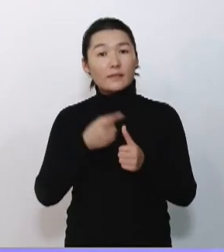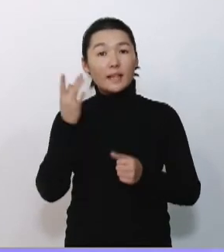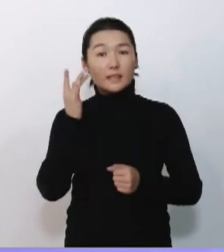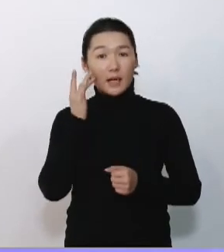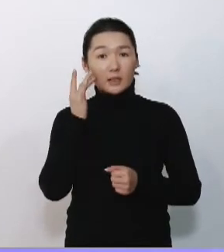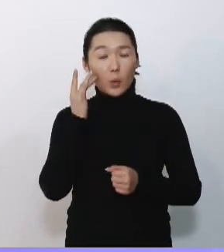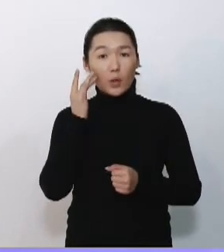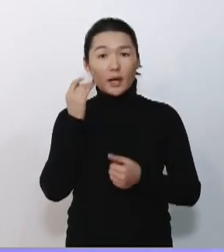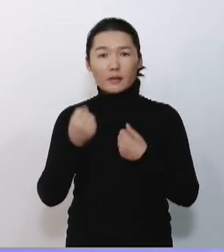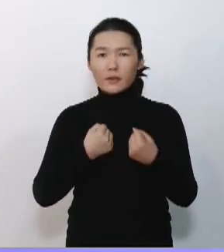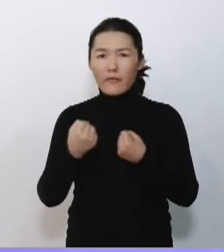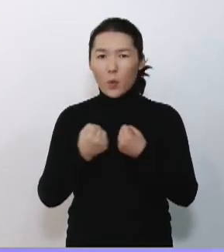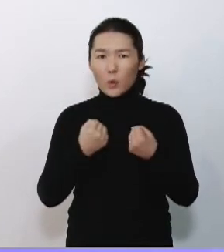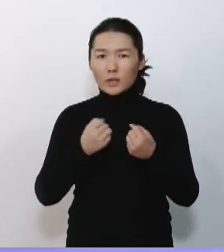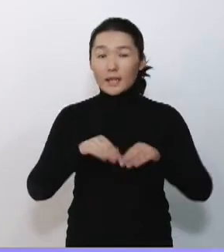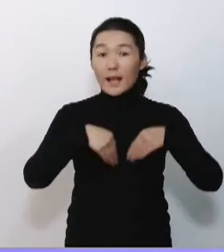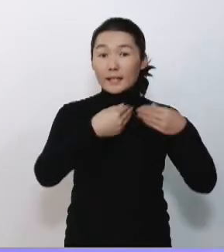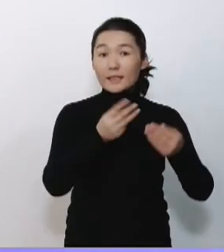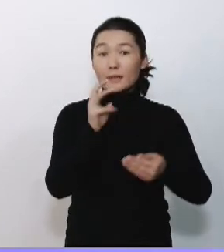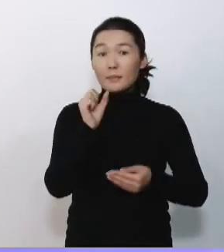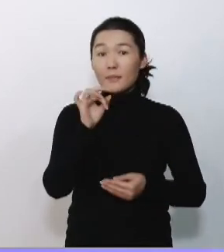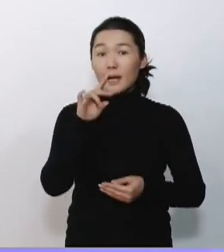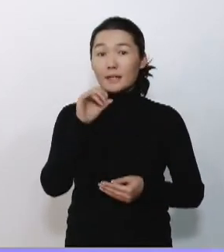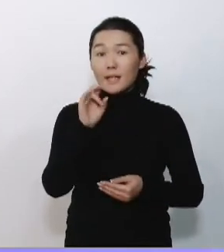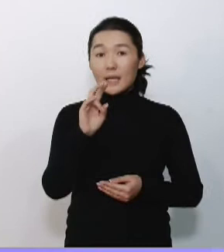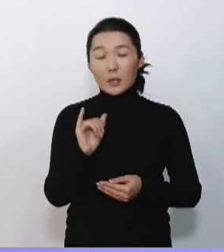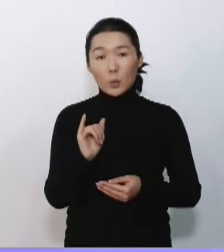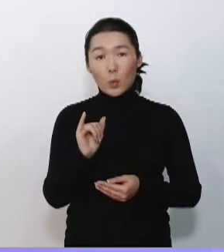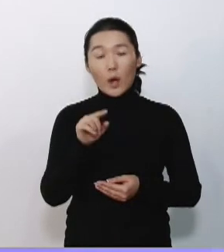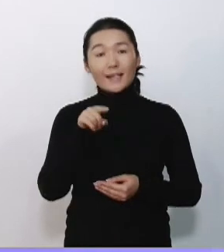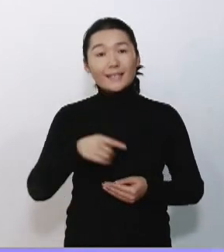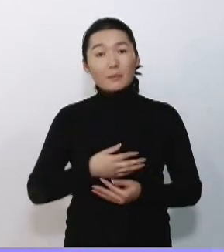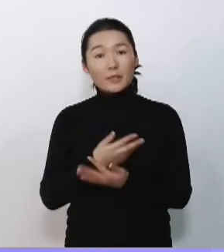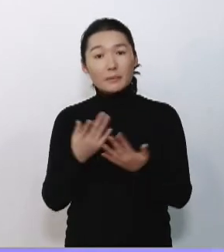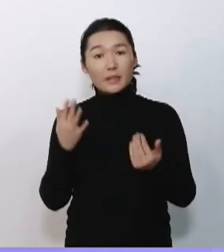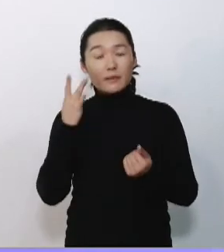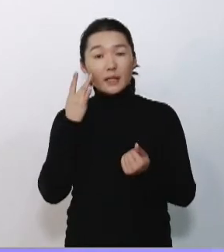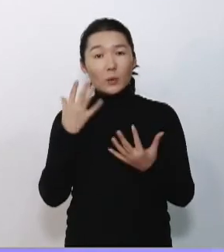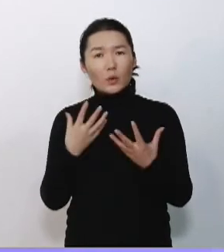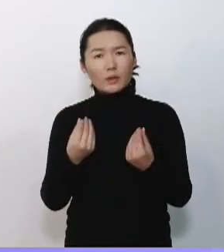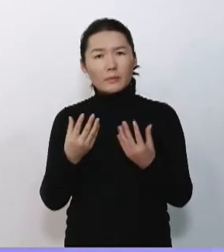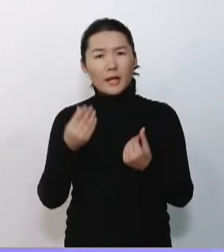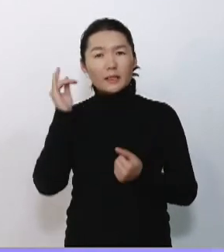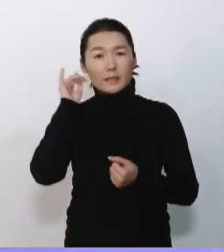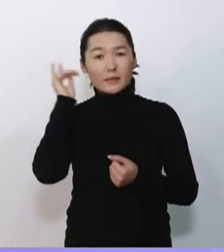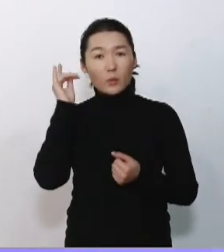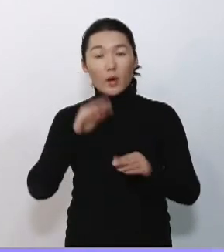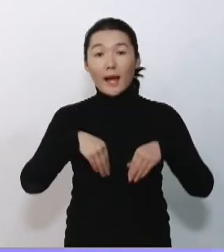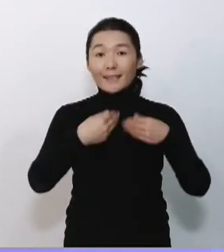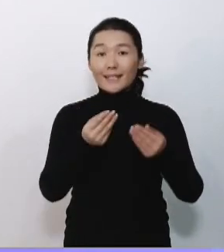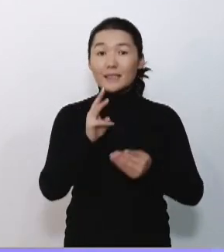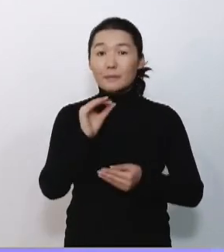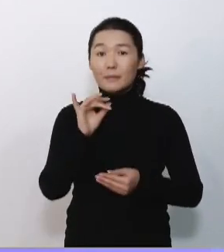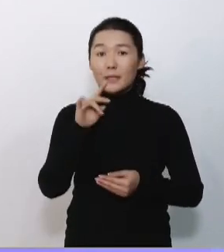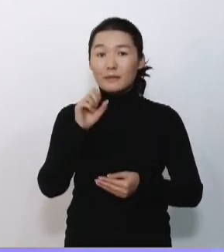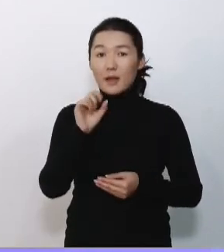которых твердый, отдадим Марлену. Те, в которых мягкий звук, отдадим